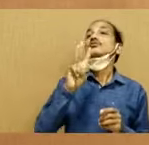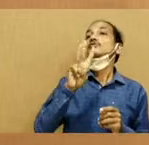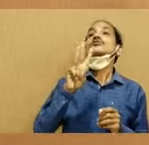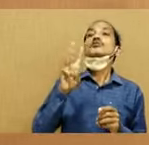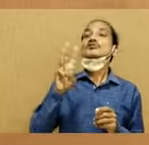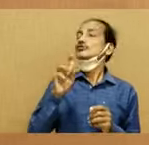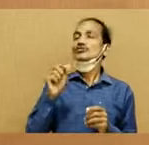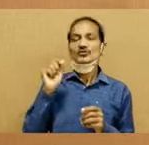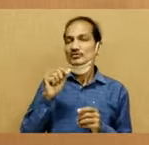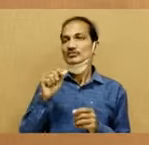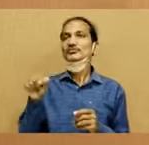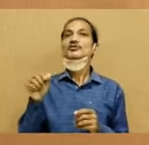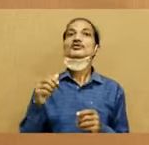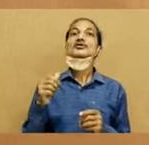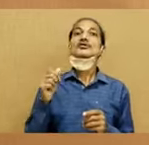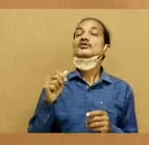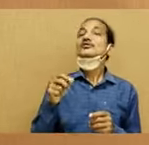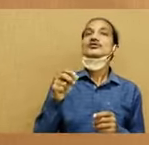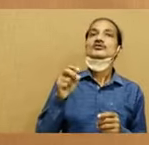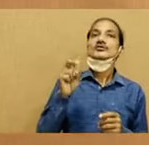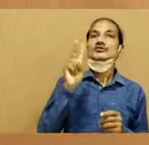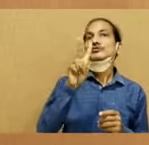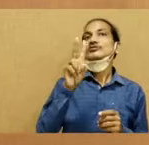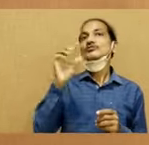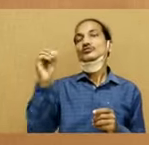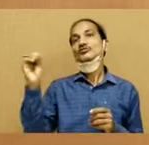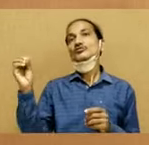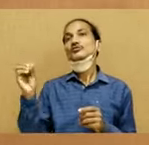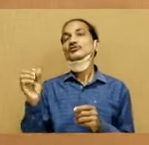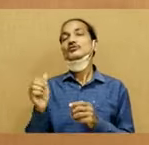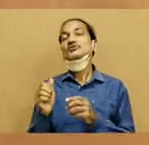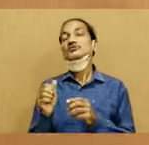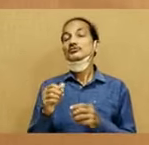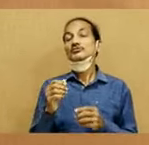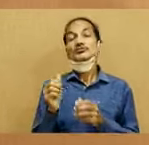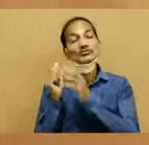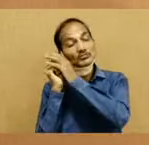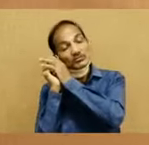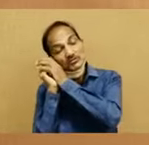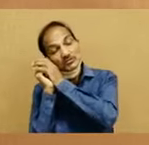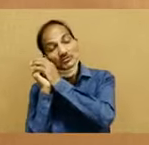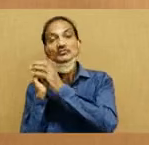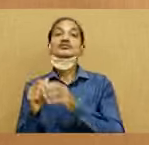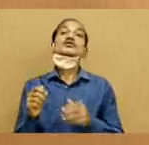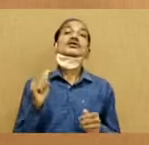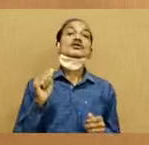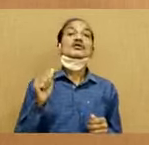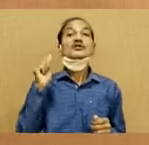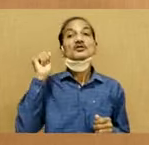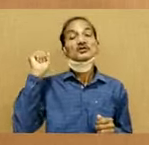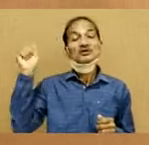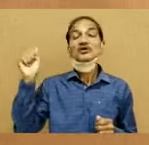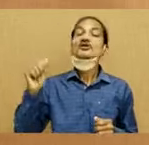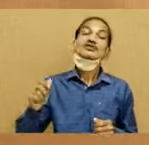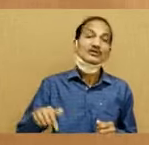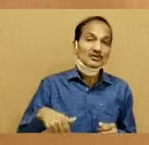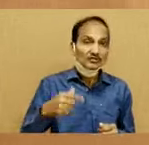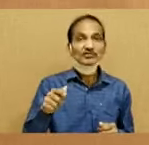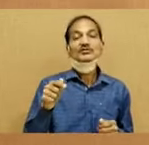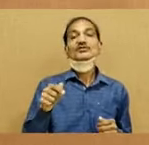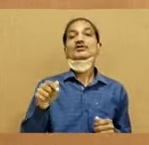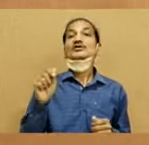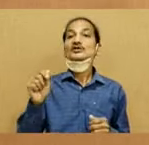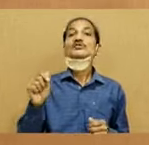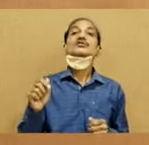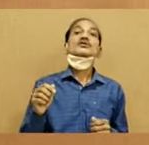ହୋଇଛି। ଏହି ହସ୍ପିଟାଲକୁ ମିଶାଇ ରାଜ୍ୟର 19 ଜିଲ୍ଲାରେ 21 COVID-19 ହସ୍ପିଟାଲ କାର୍ଯ୍ୟ